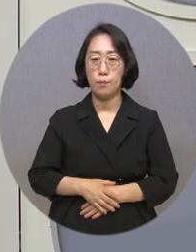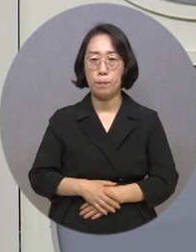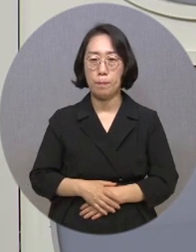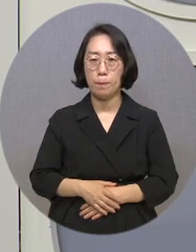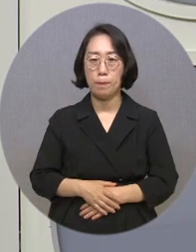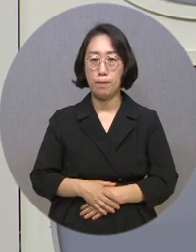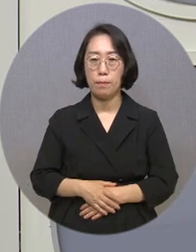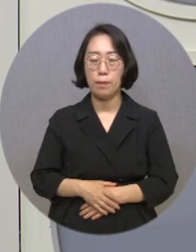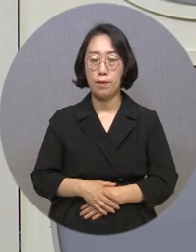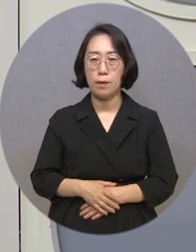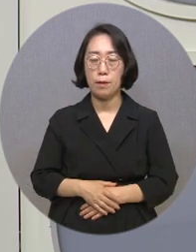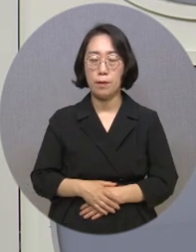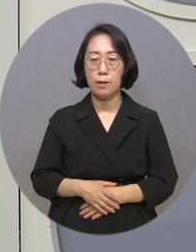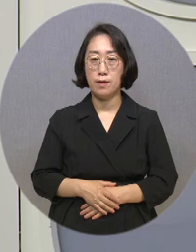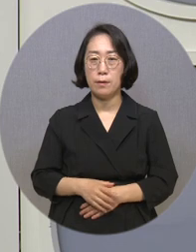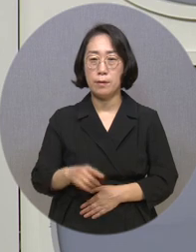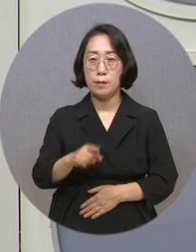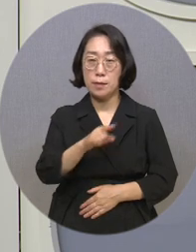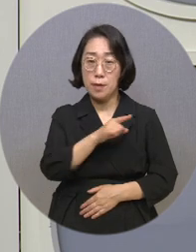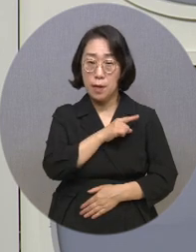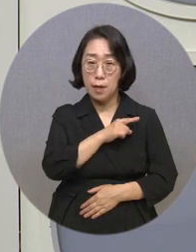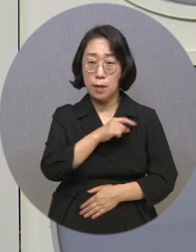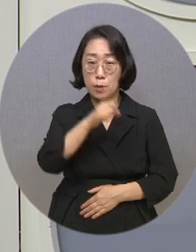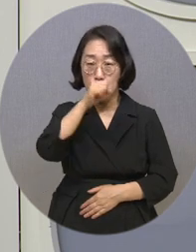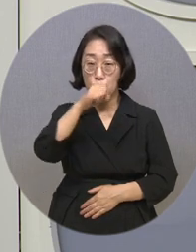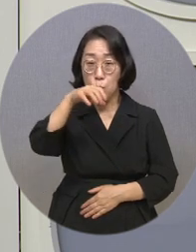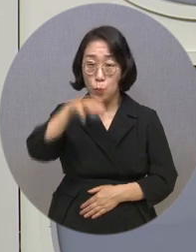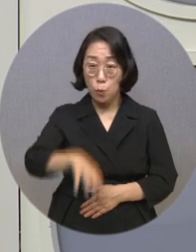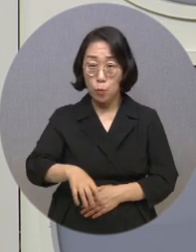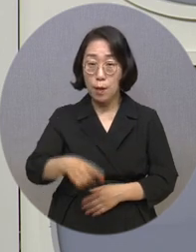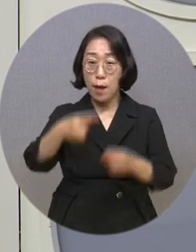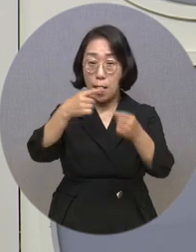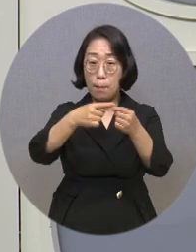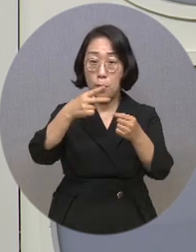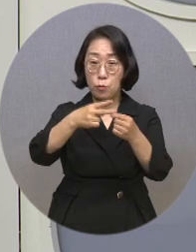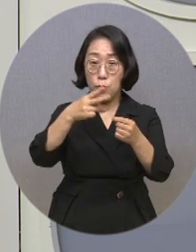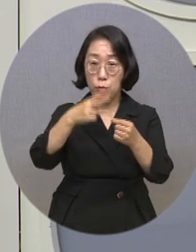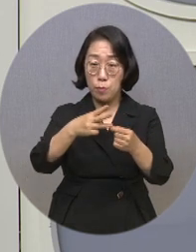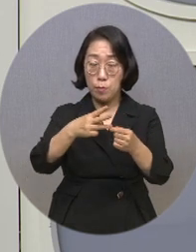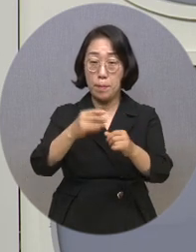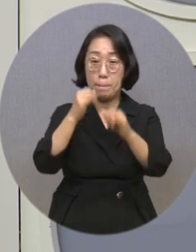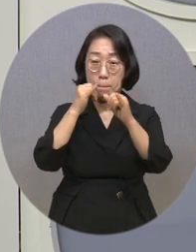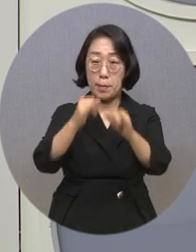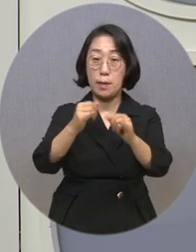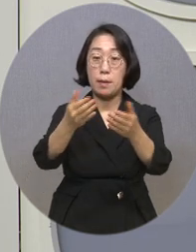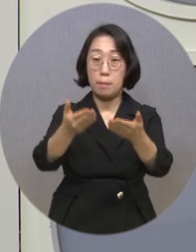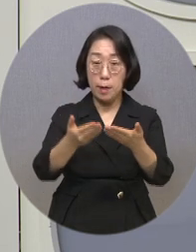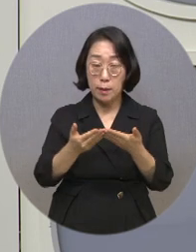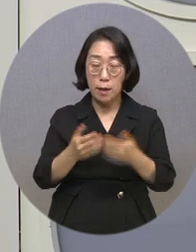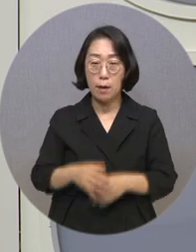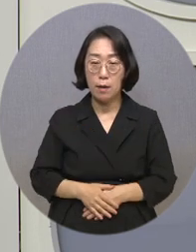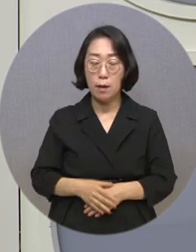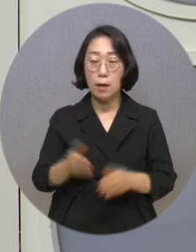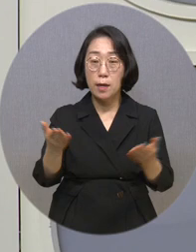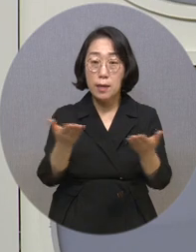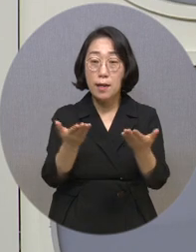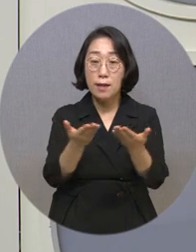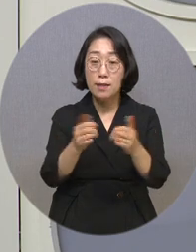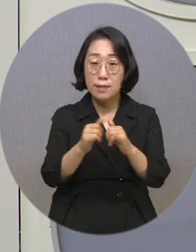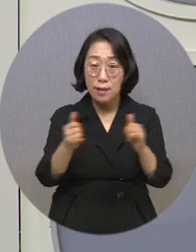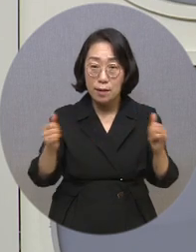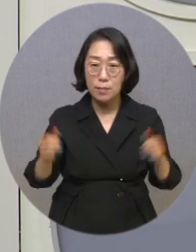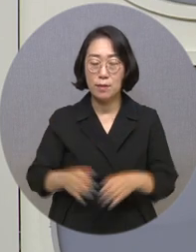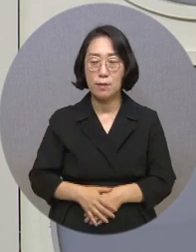최우수 시설을 세 번 받는다는 게 그렇게 쉬운 일은 아니고 그렇게 받고 지금은 저희들 직원들이 외부에서 오시는